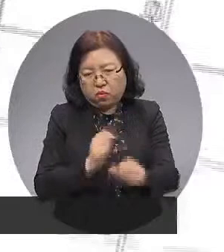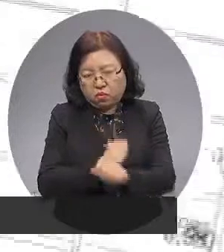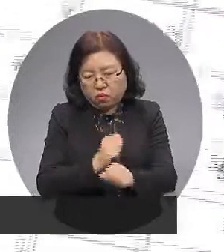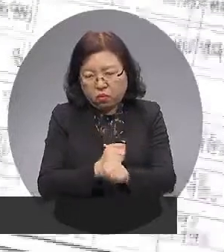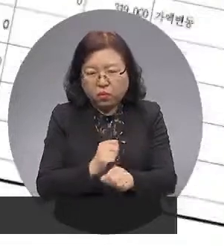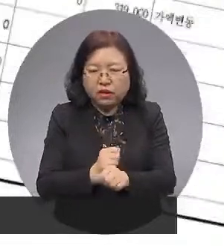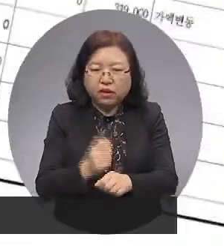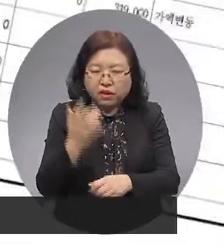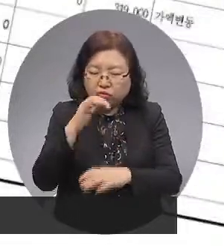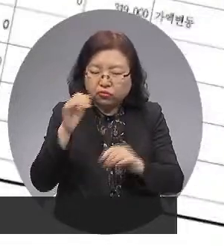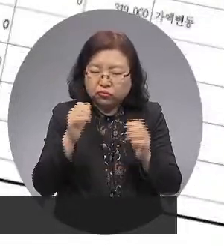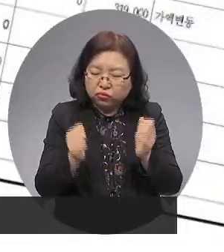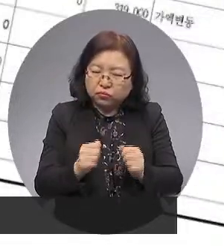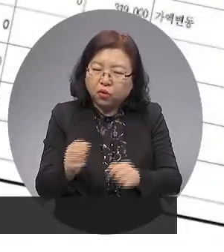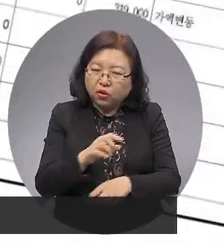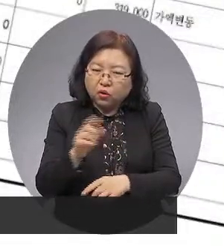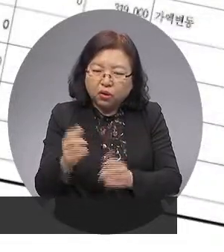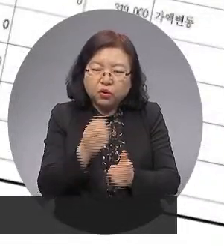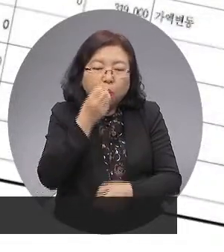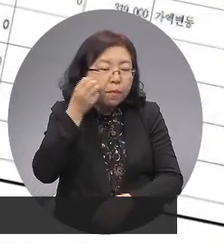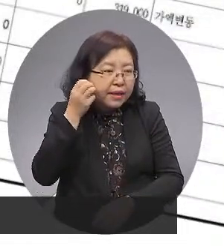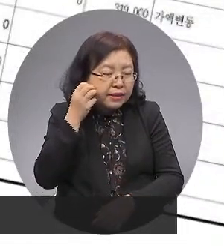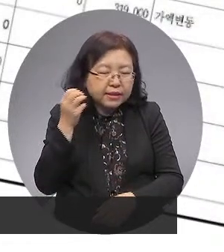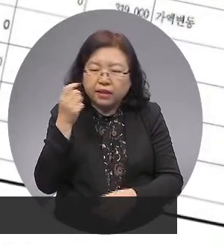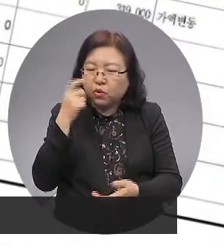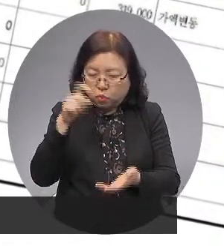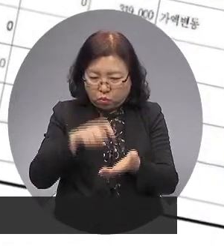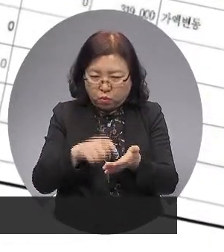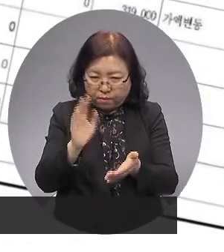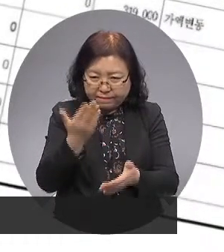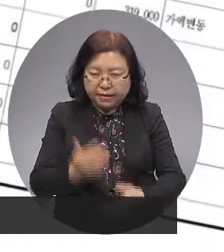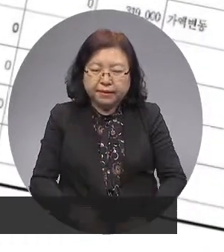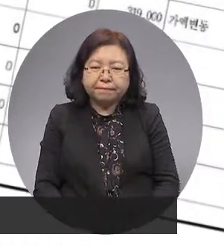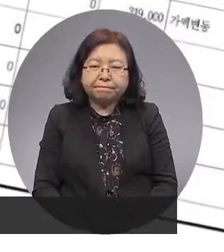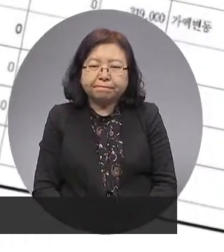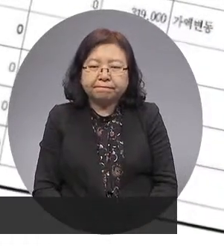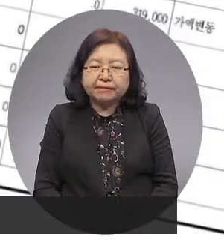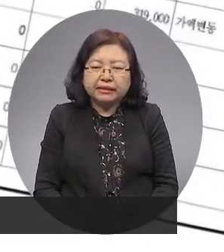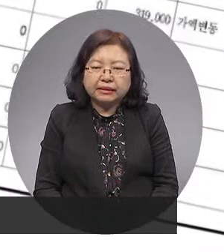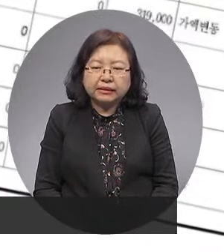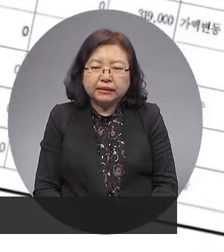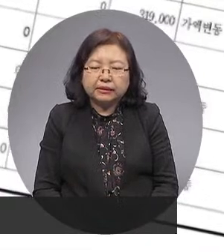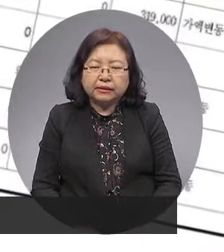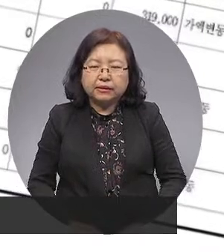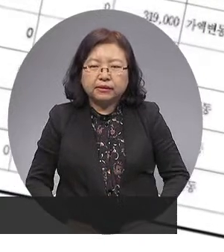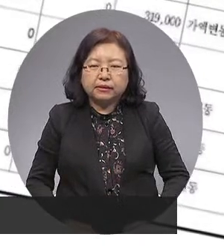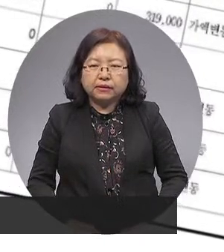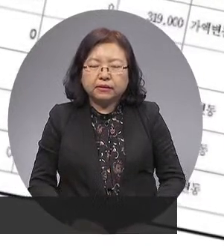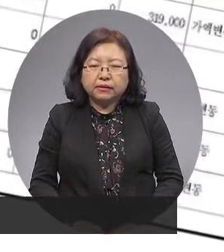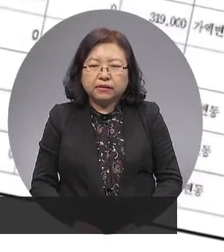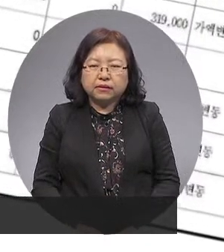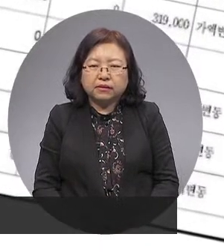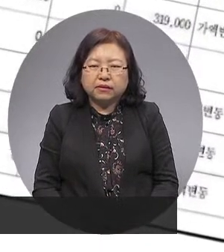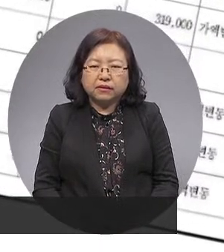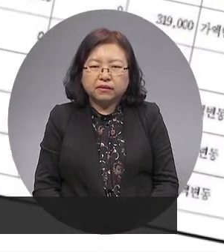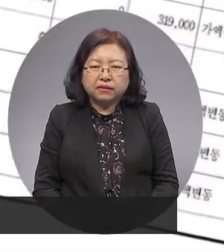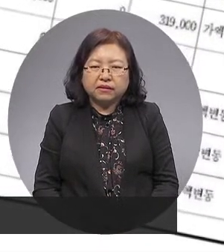전자관보와 충청북도 전자도보에서 확인할 수 있습니다. MBC 뉴스 정재영입니다.